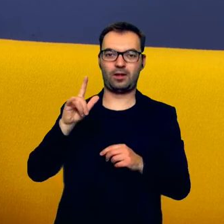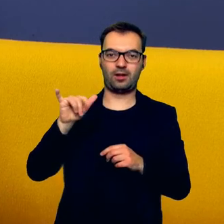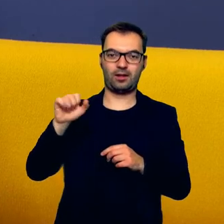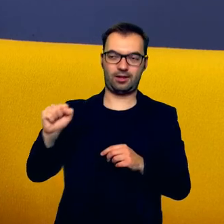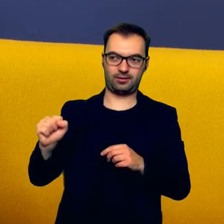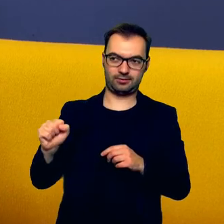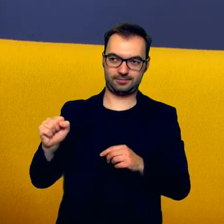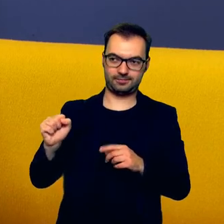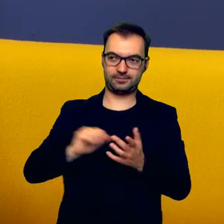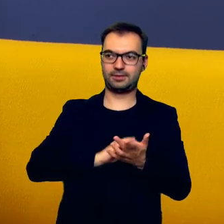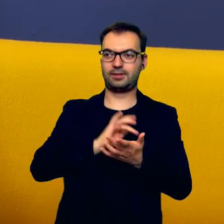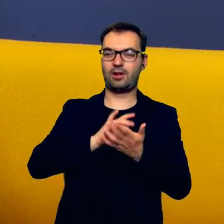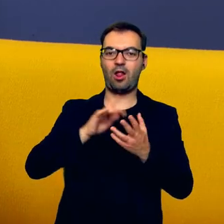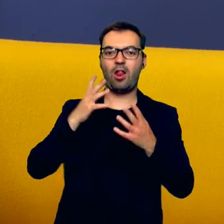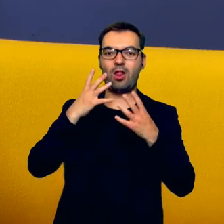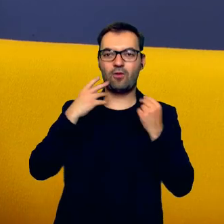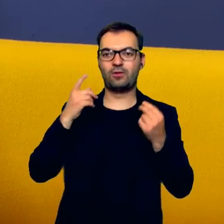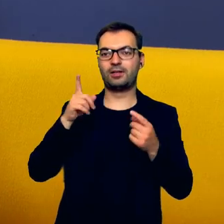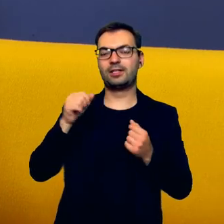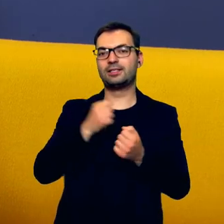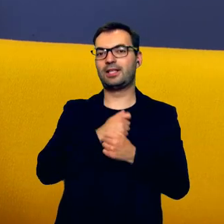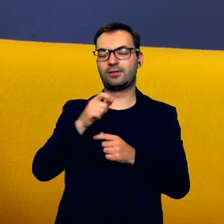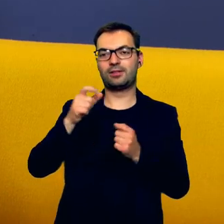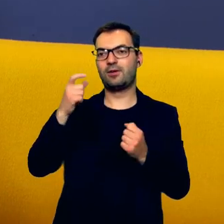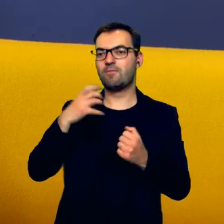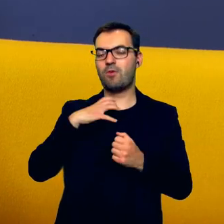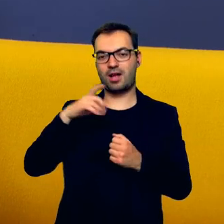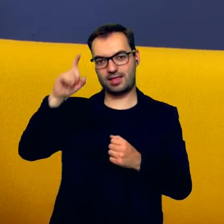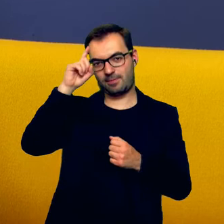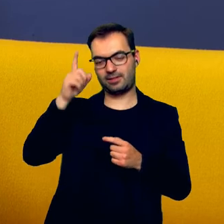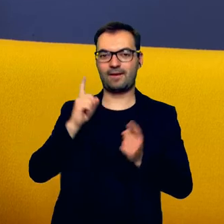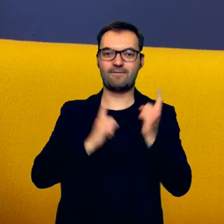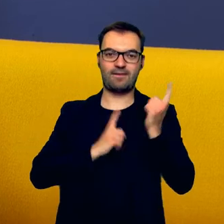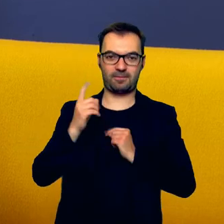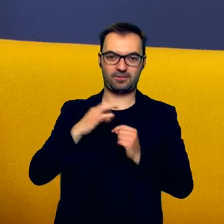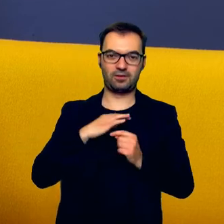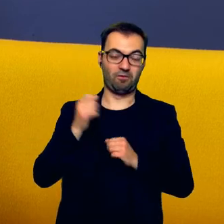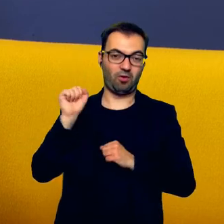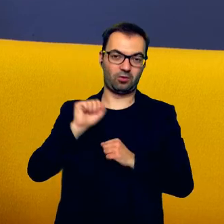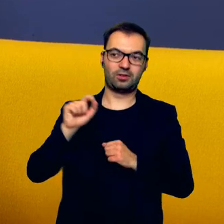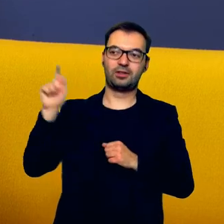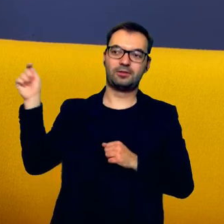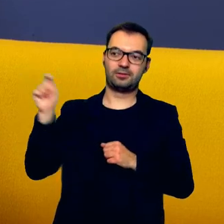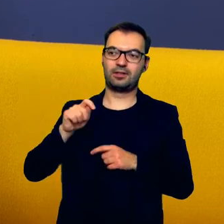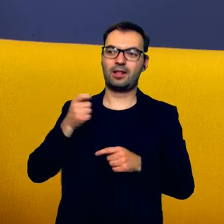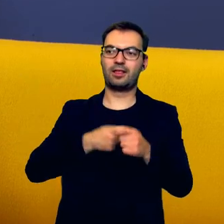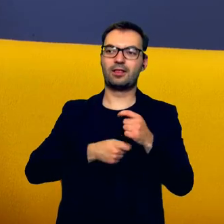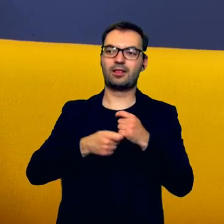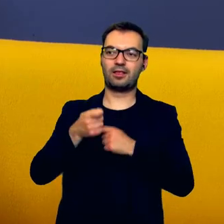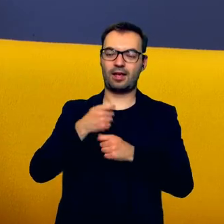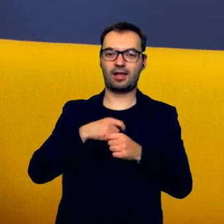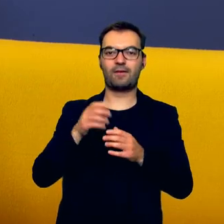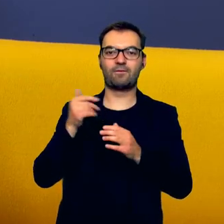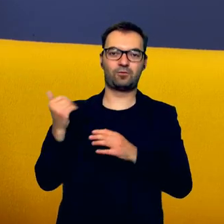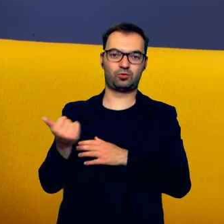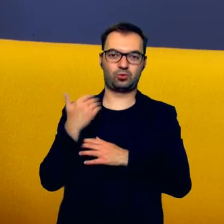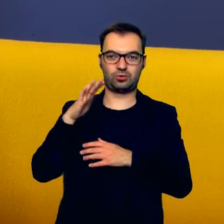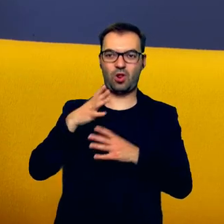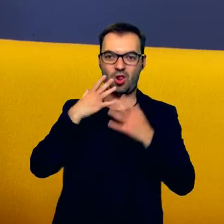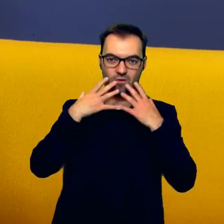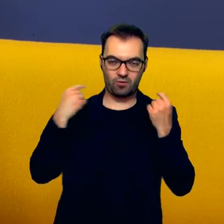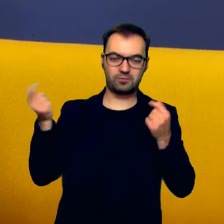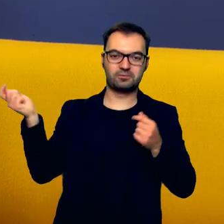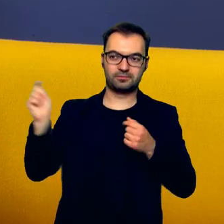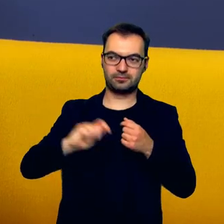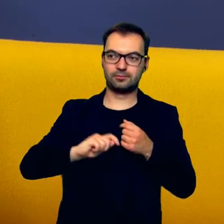do Lwowa i tam zakochuje się w niej pewien bogaty niemiecki przemysłowiec z Wrocławia, który przyjeżdża na targi wschodnie do Lwowa. No